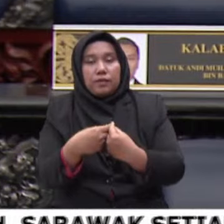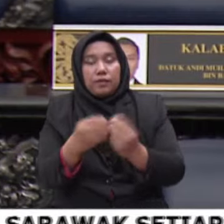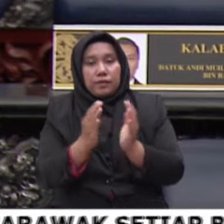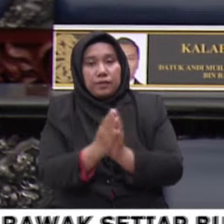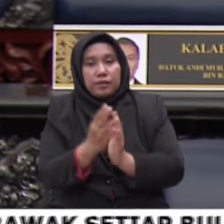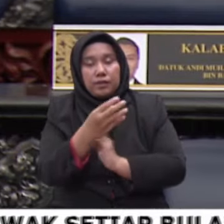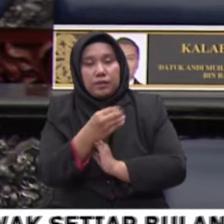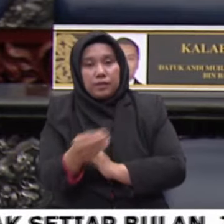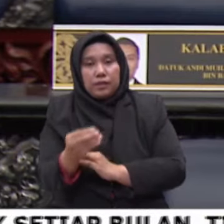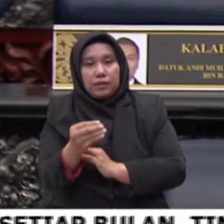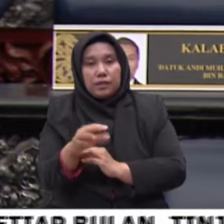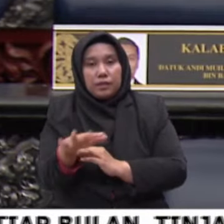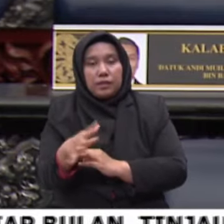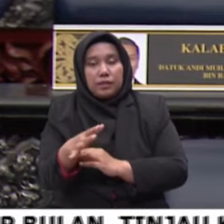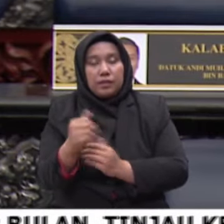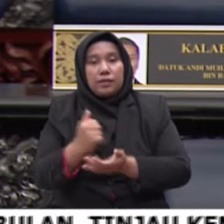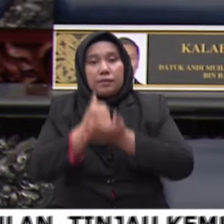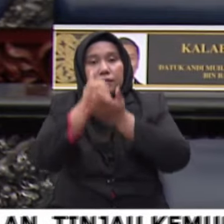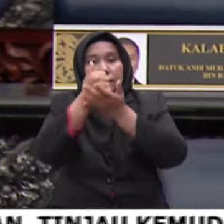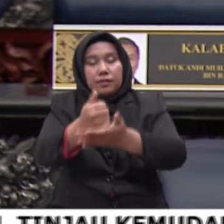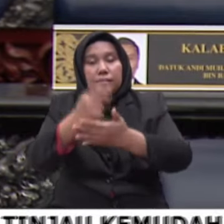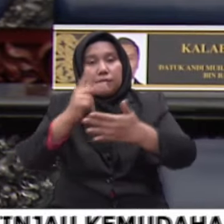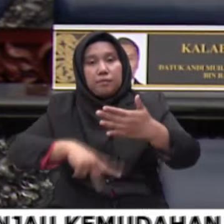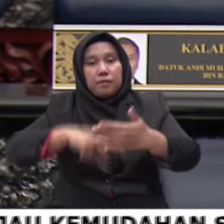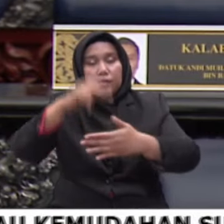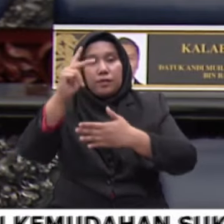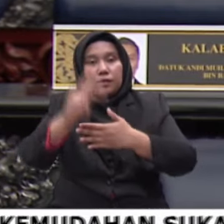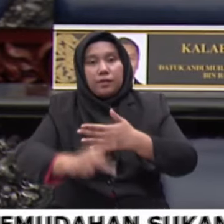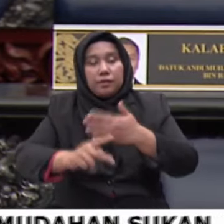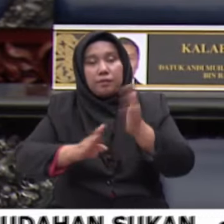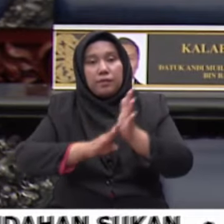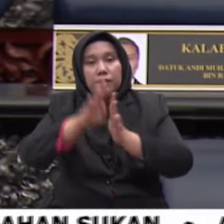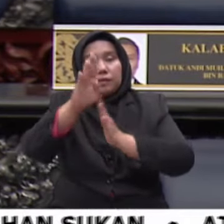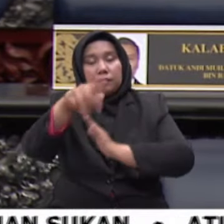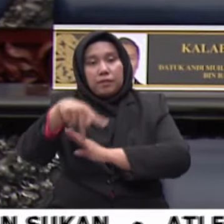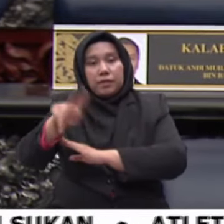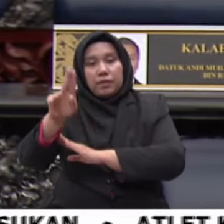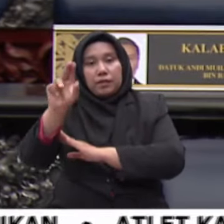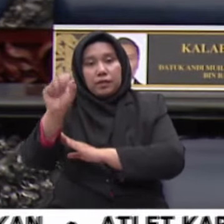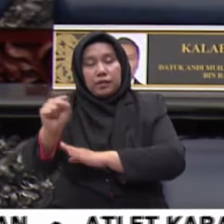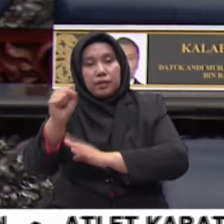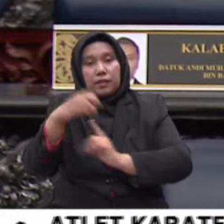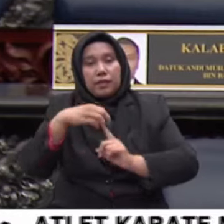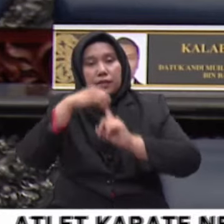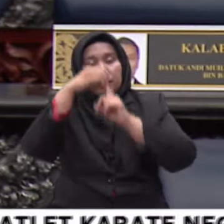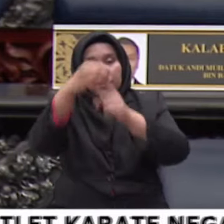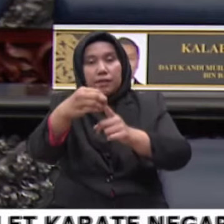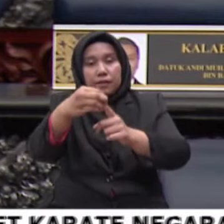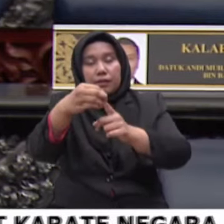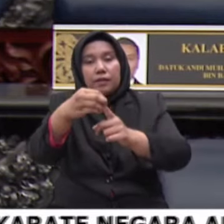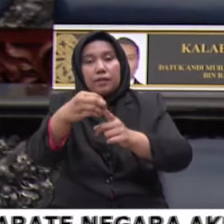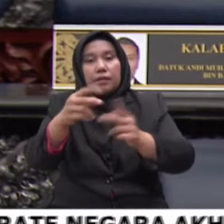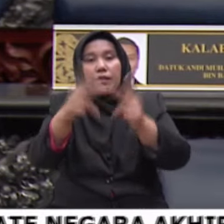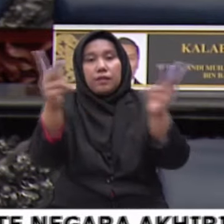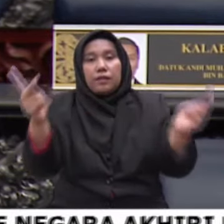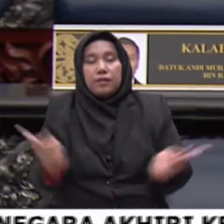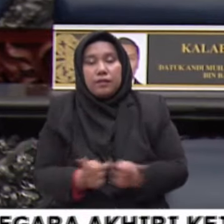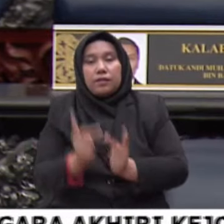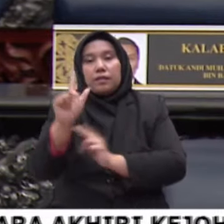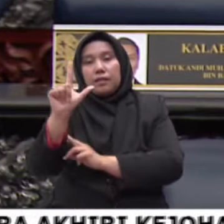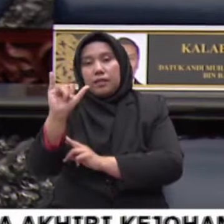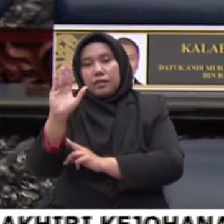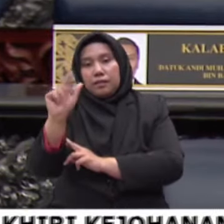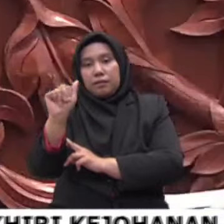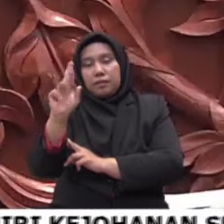sederhana yang akan dibantu melalui program peningkatan dan pembangunan PKS ini terutamanya di kawasan Libaran. Sekian terima